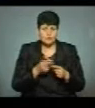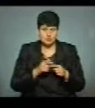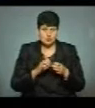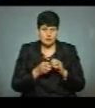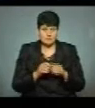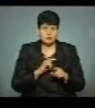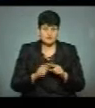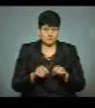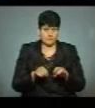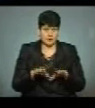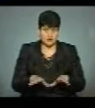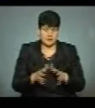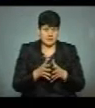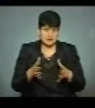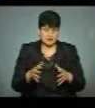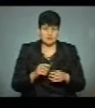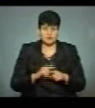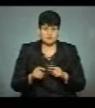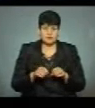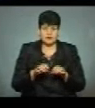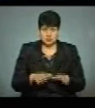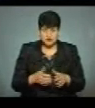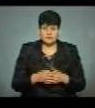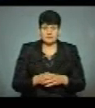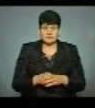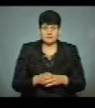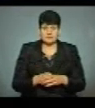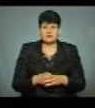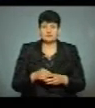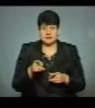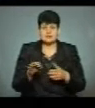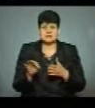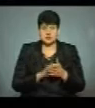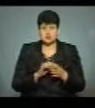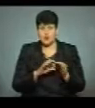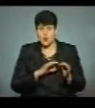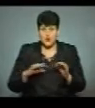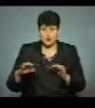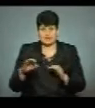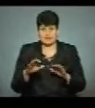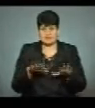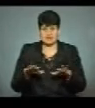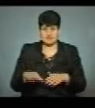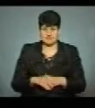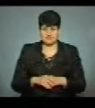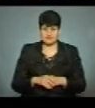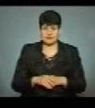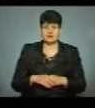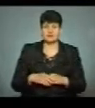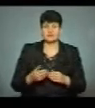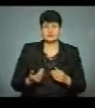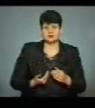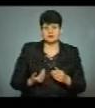оперативно вирішили, максимально оперативно. Все ж таки відреагували і огородили 2 місця. Мешканець другої квартири в